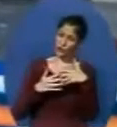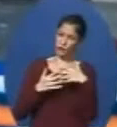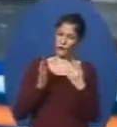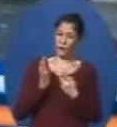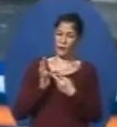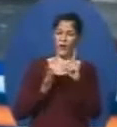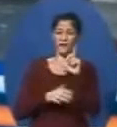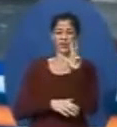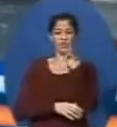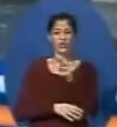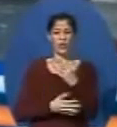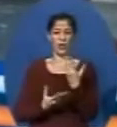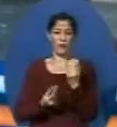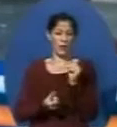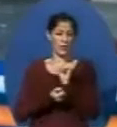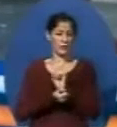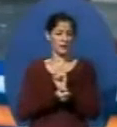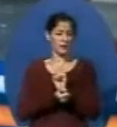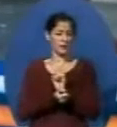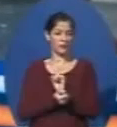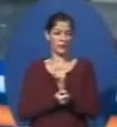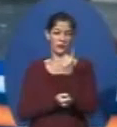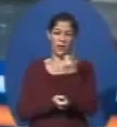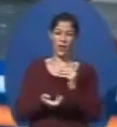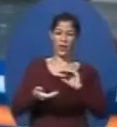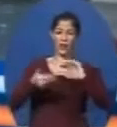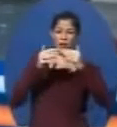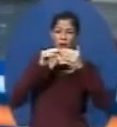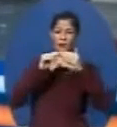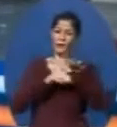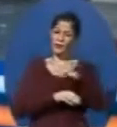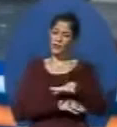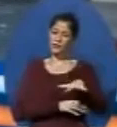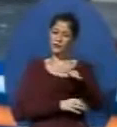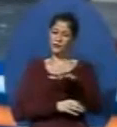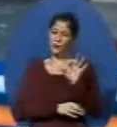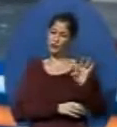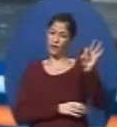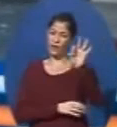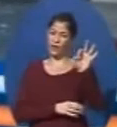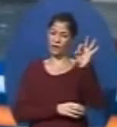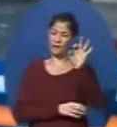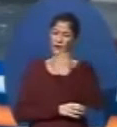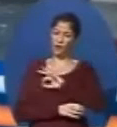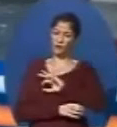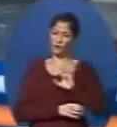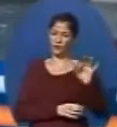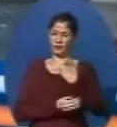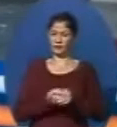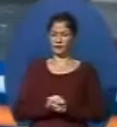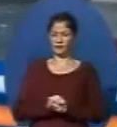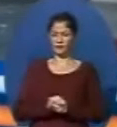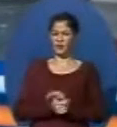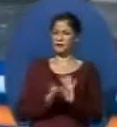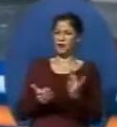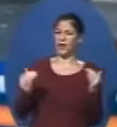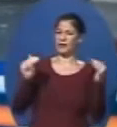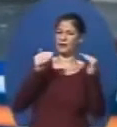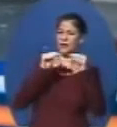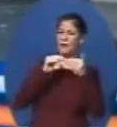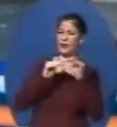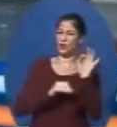יש אסירים שתמיד צריך להתאים את הסביבה... אז מה אתה משהו צריך? מה אתה משהו צריך?